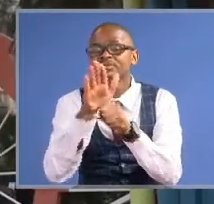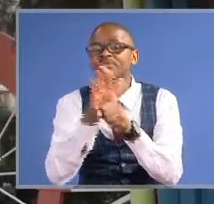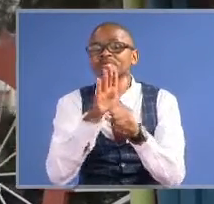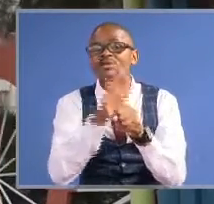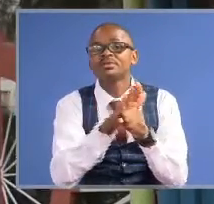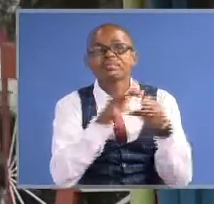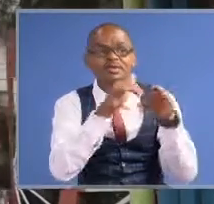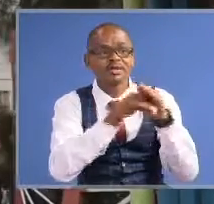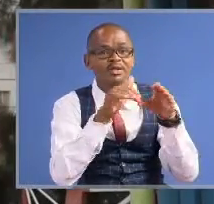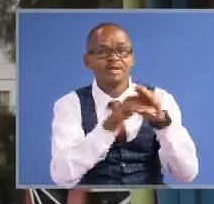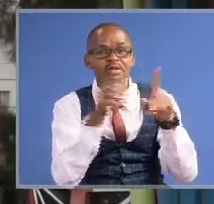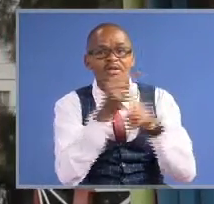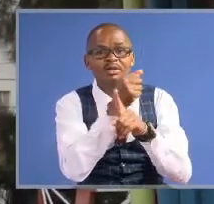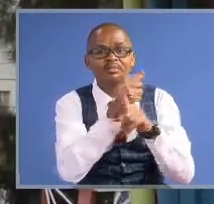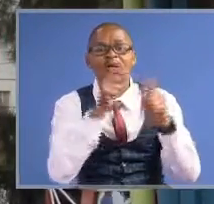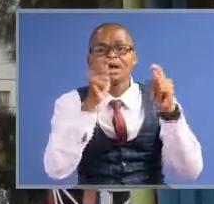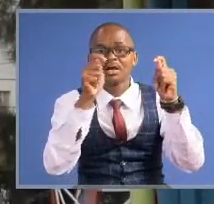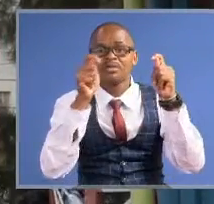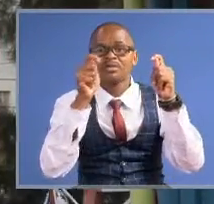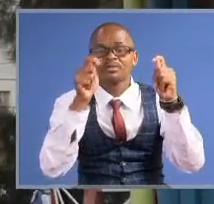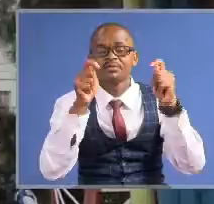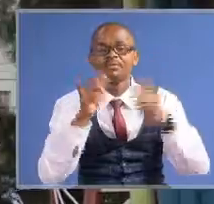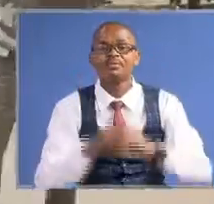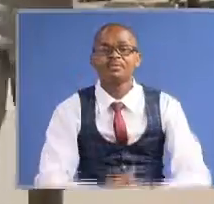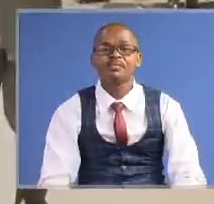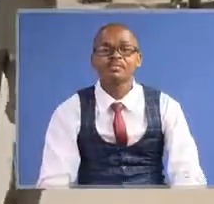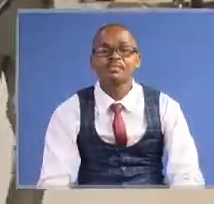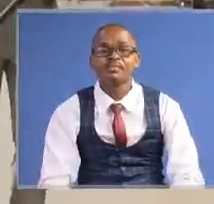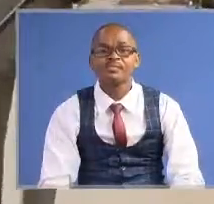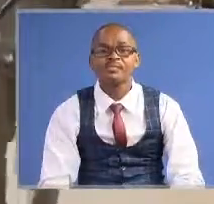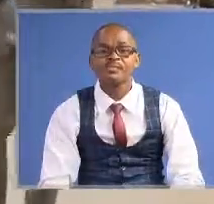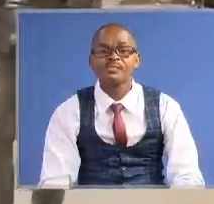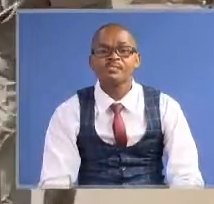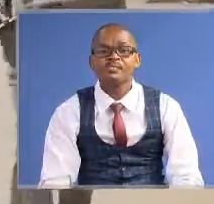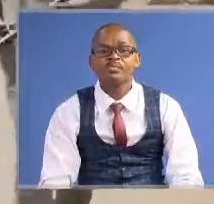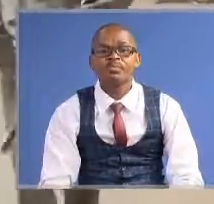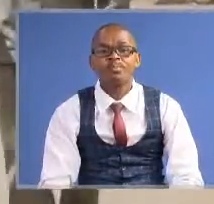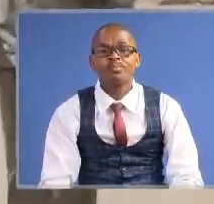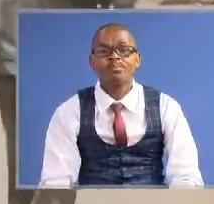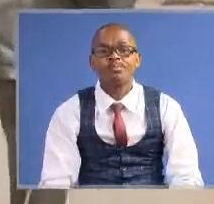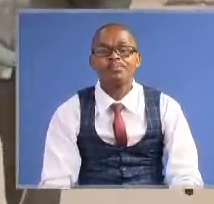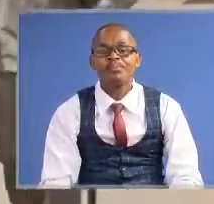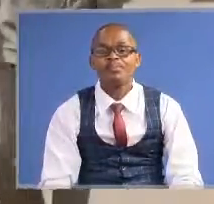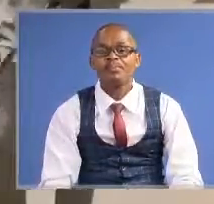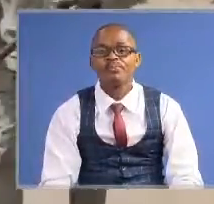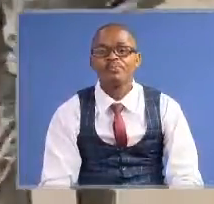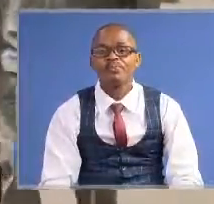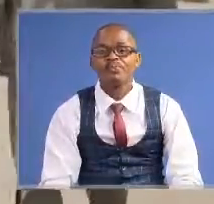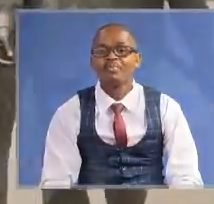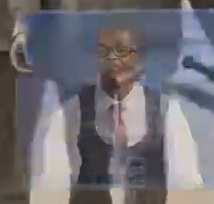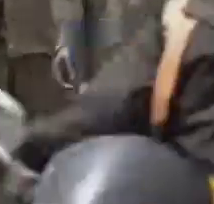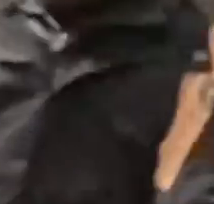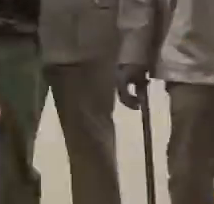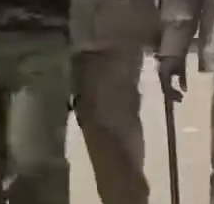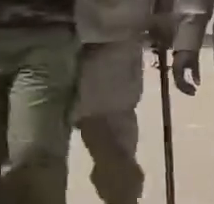kiasi katika kudhibiti maandamano. Chris Sambu, Runinga ya KU.